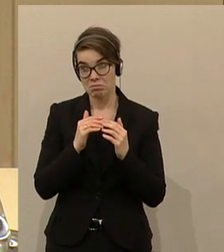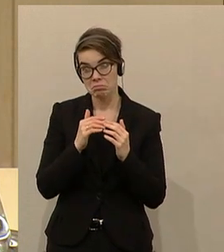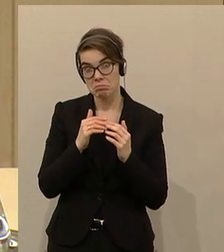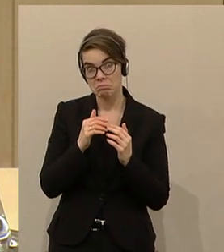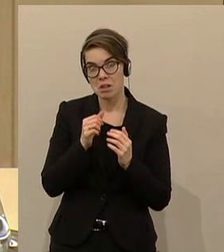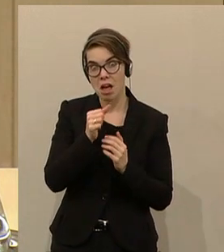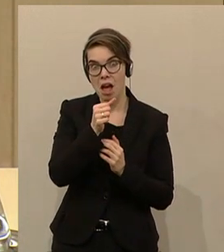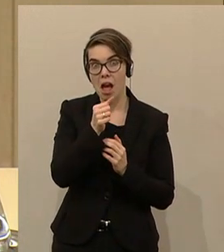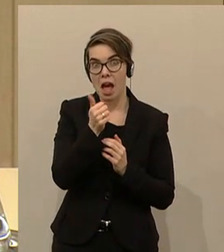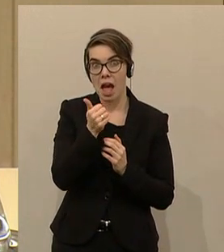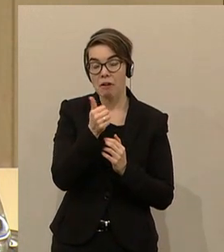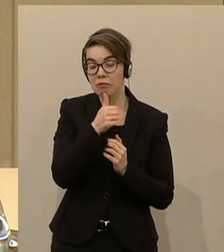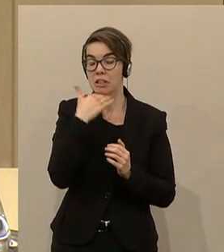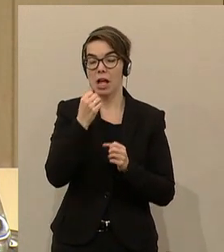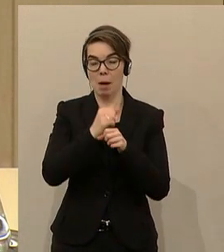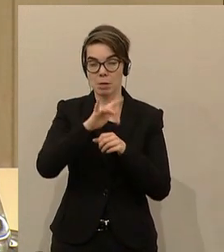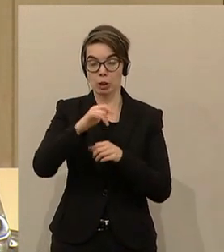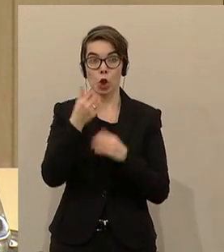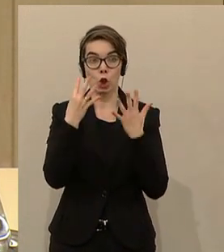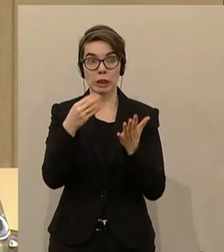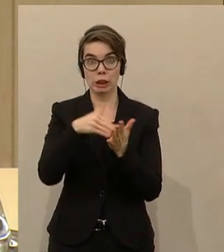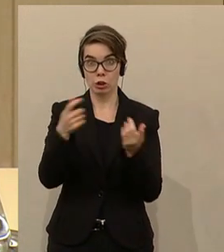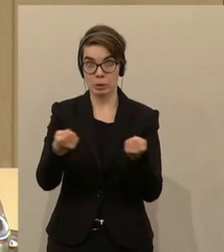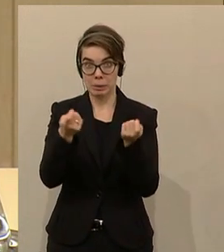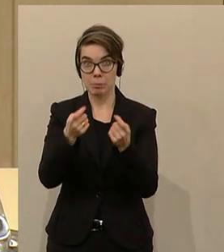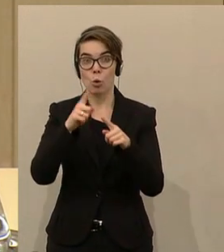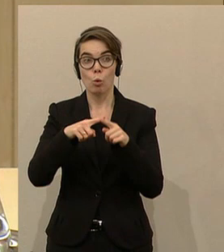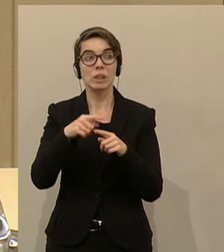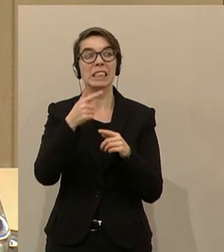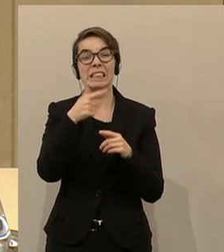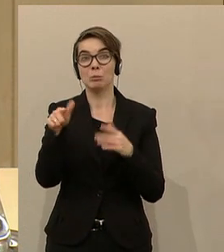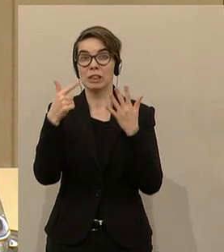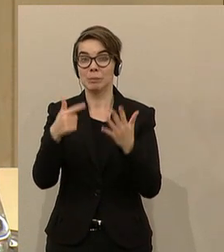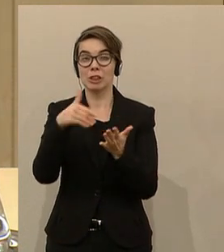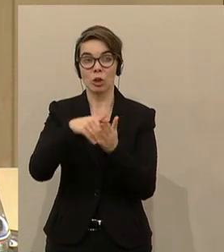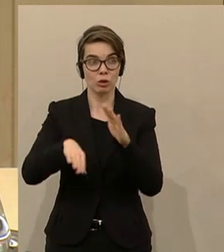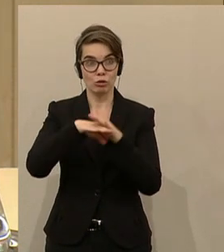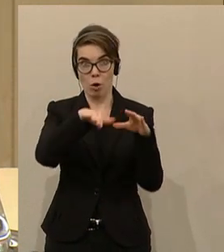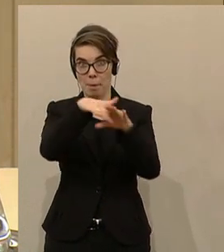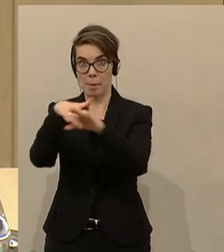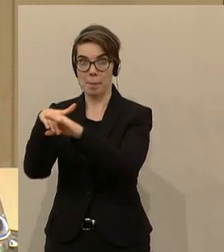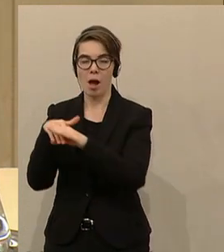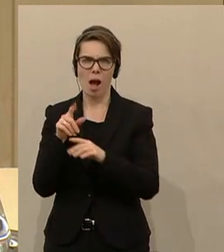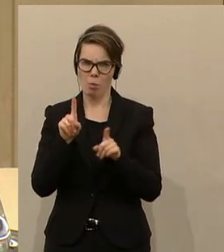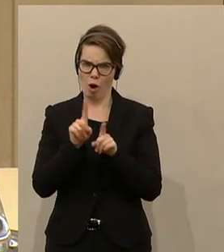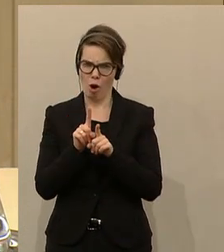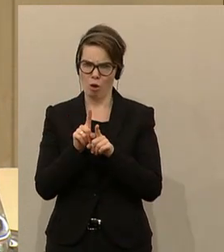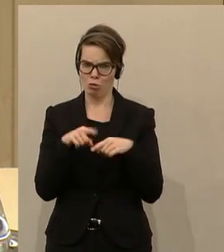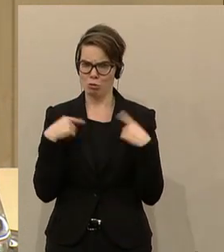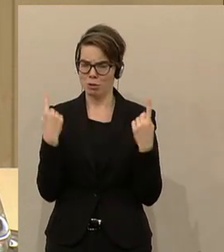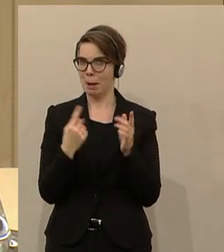Arbeitsplätze, 90.000 Betriebe und 770.000 Vollbeschäftigte. Es geht aber auch um unsere